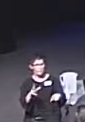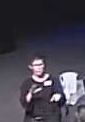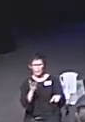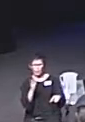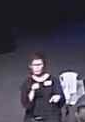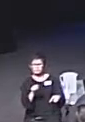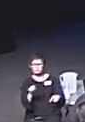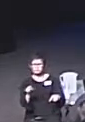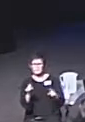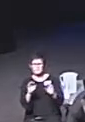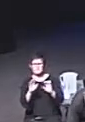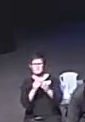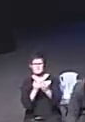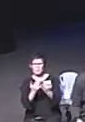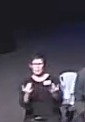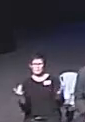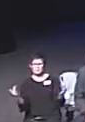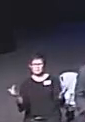moninaista ja